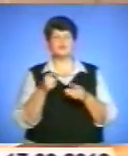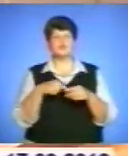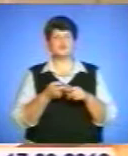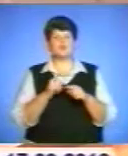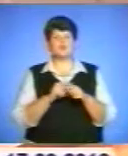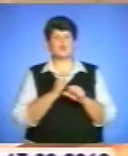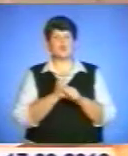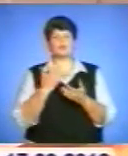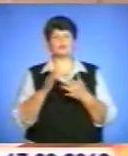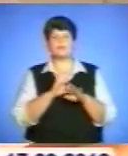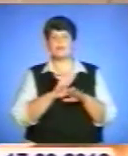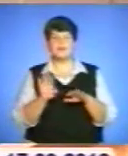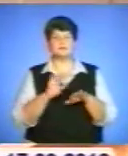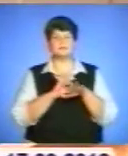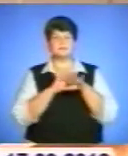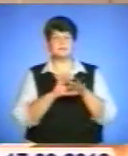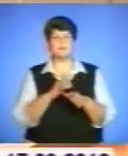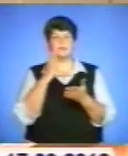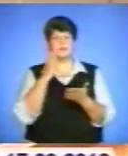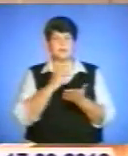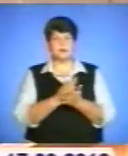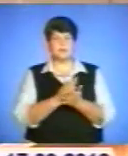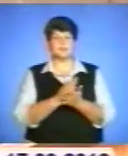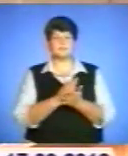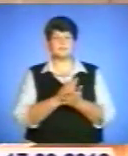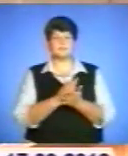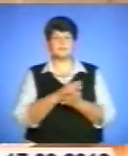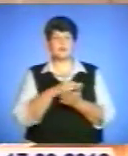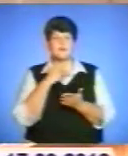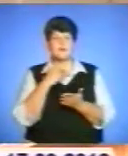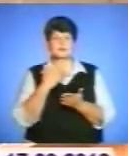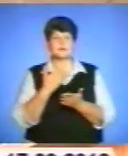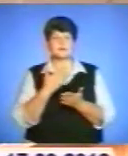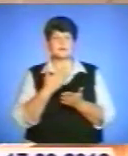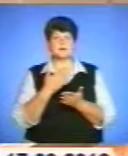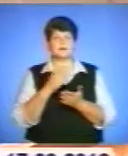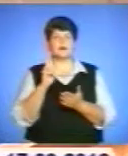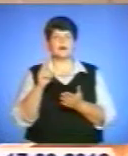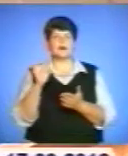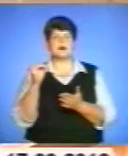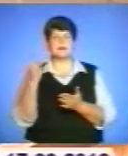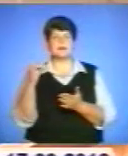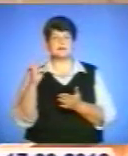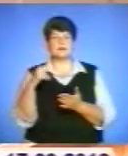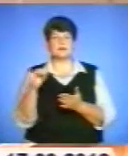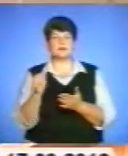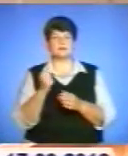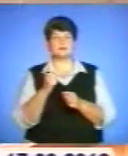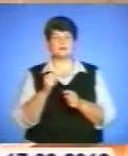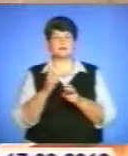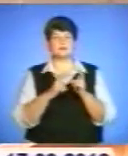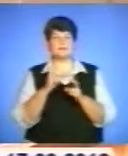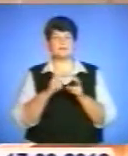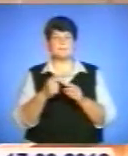не робити, і мається на увазі і крейдяний завод, і під високе